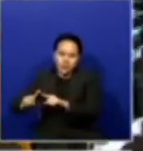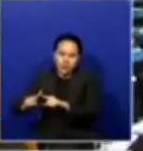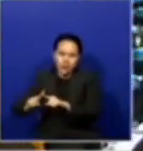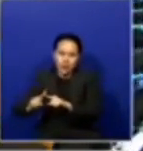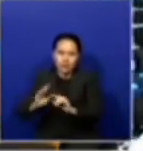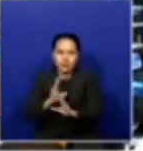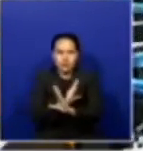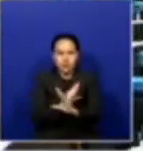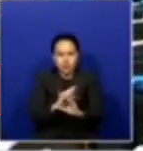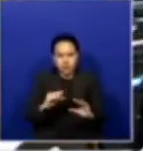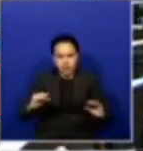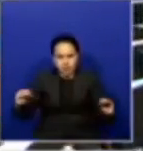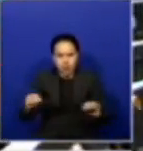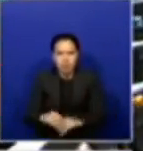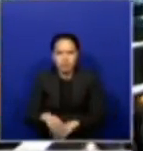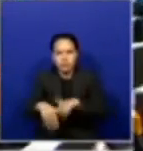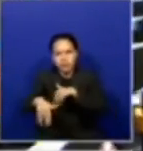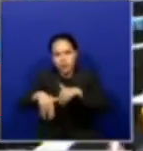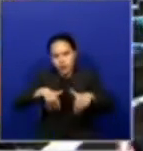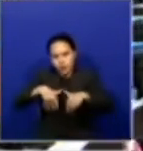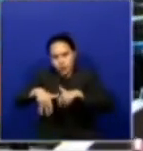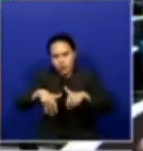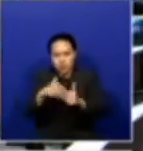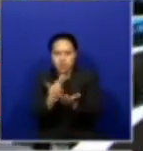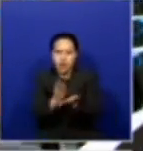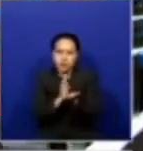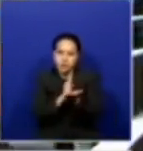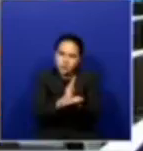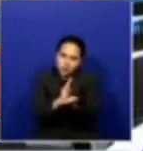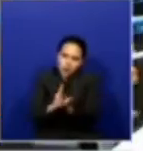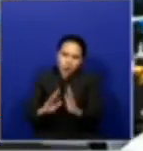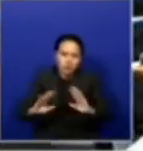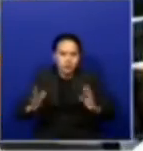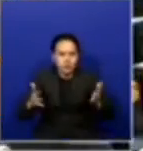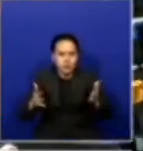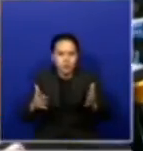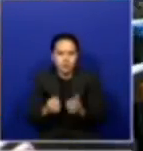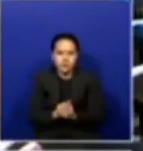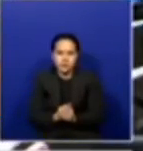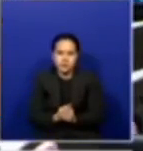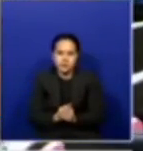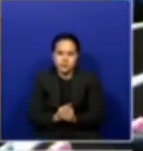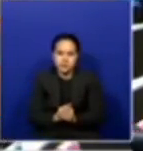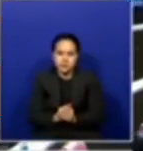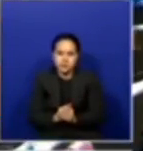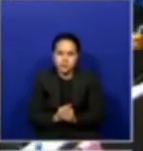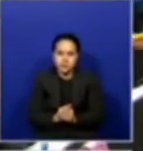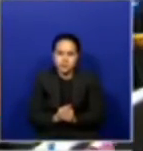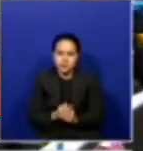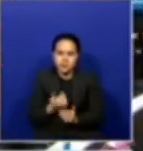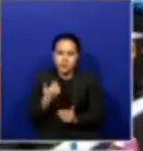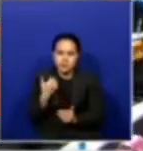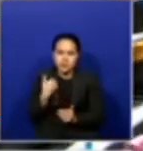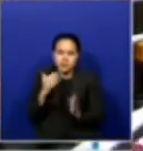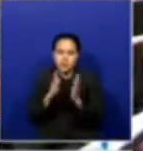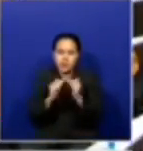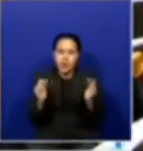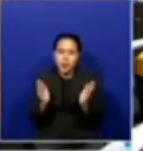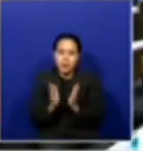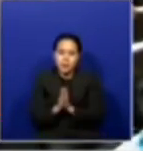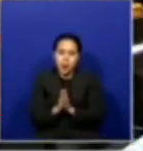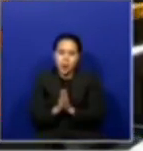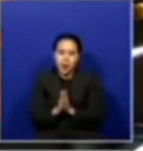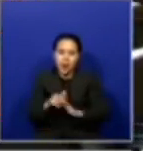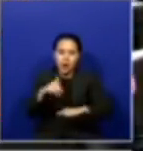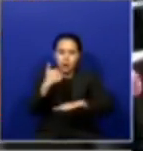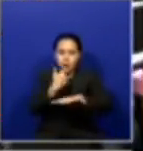ช่วยเหลือจากญาติโยมที่นำเงินมาบริจาคนะครับผมได้รับคำปรารภจากพระธรรมรัตนาพรท่านเจ้าคณะจังหวัดปทุมธ